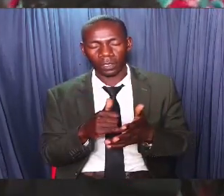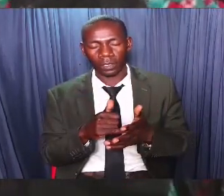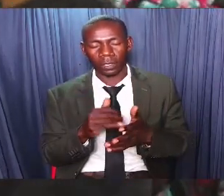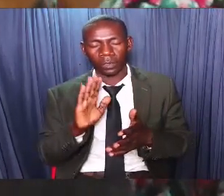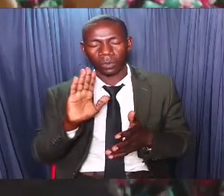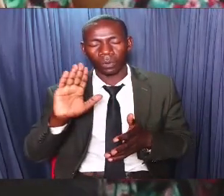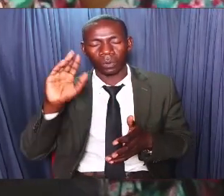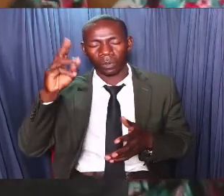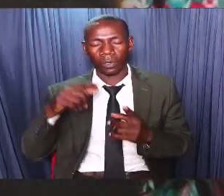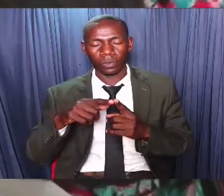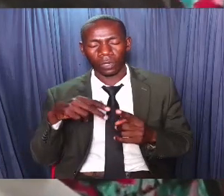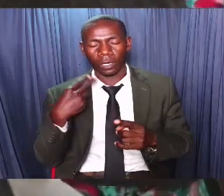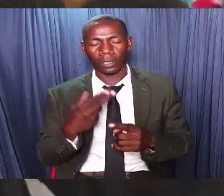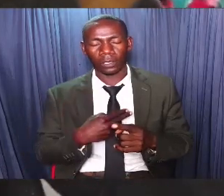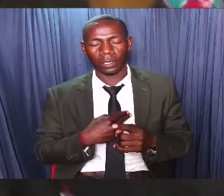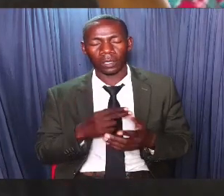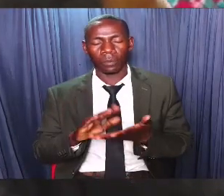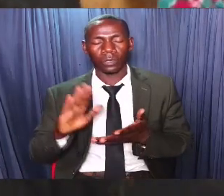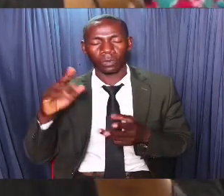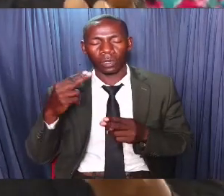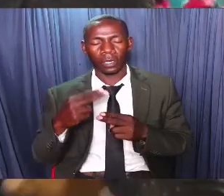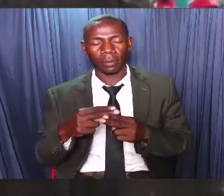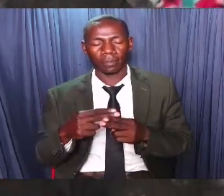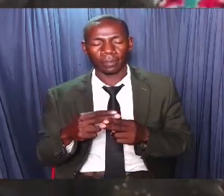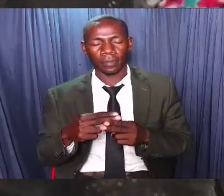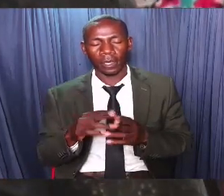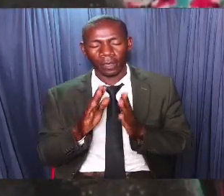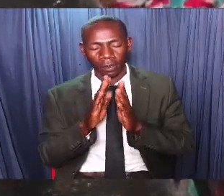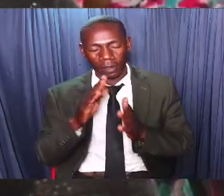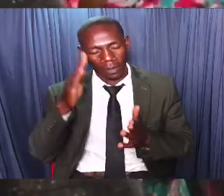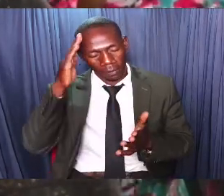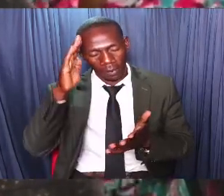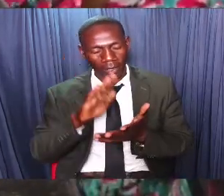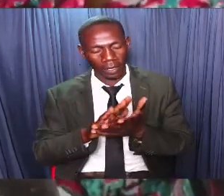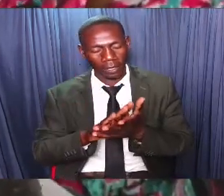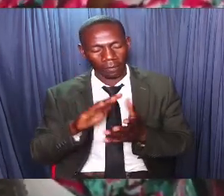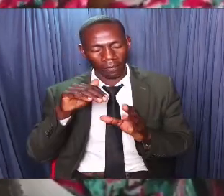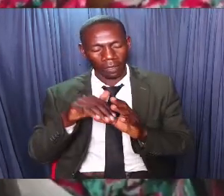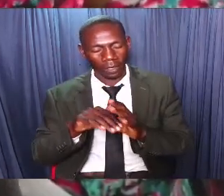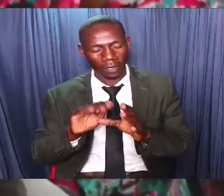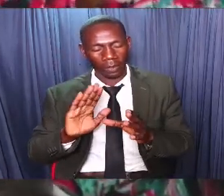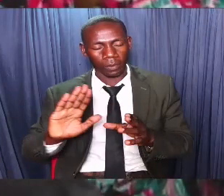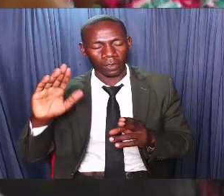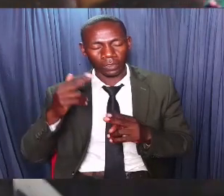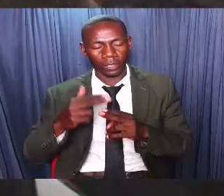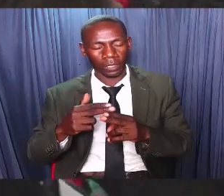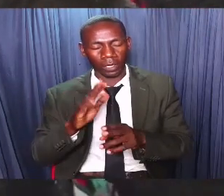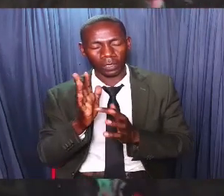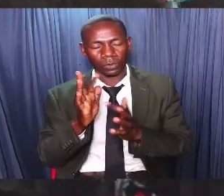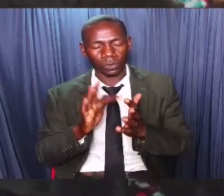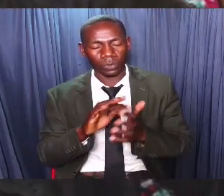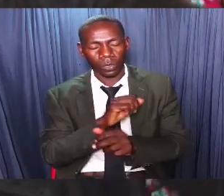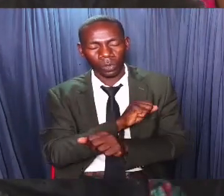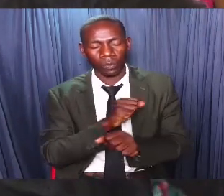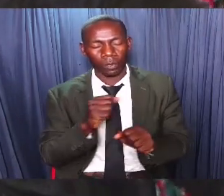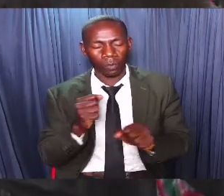mapenzi yako kwetu. Jina lako Baba litukuzwe, na kwa sababu umetenda na umebarikiwa na hakika umesikia na umetimiza. Ni katika jina la Yesu